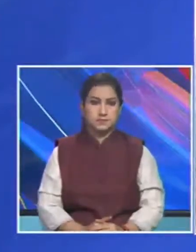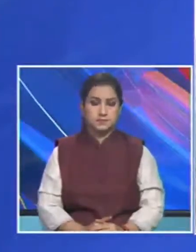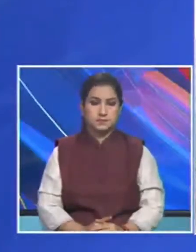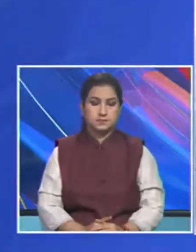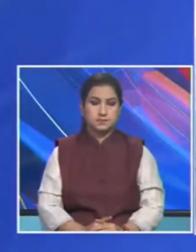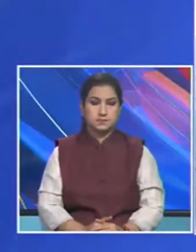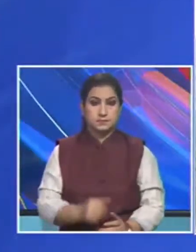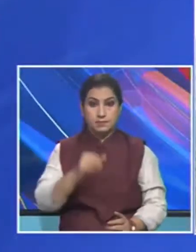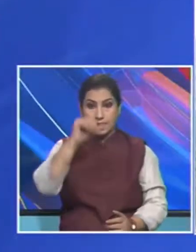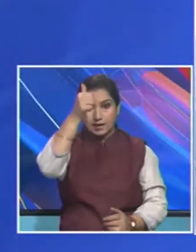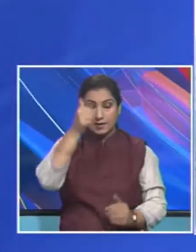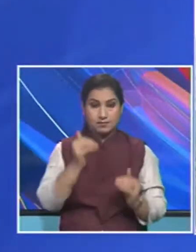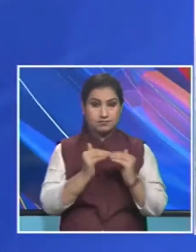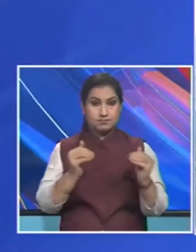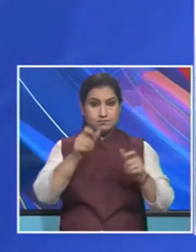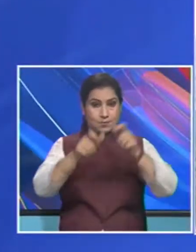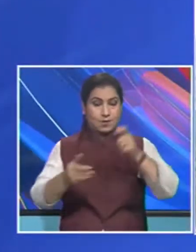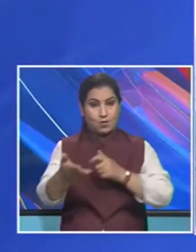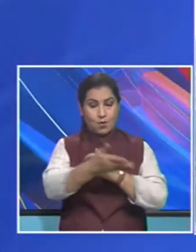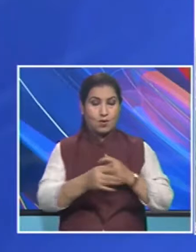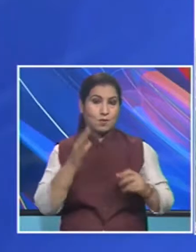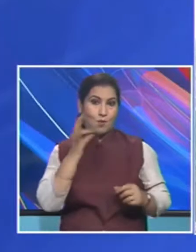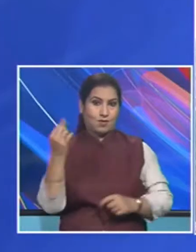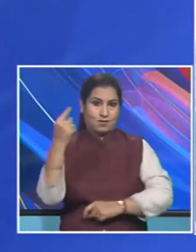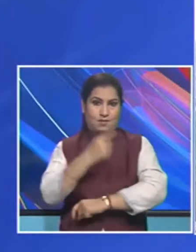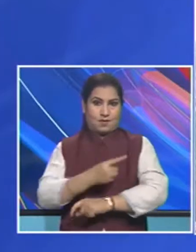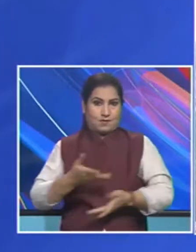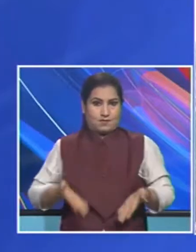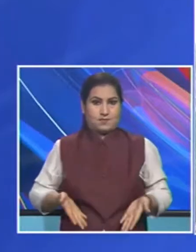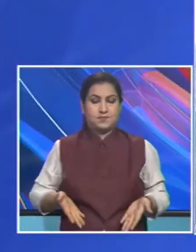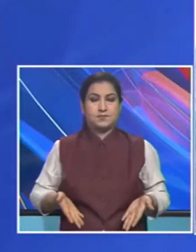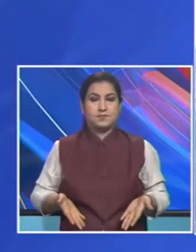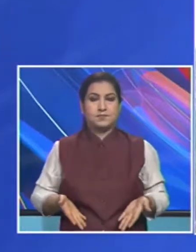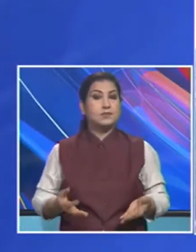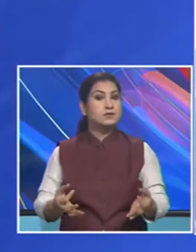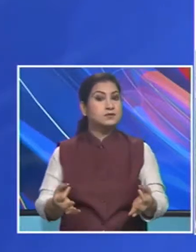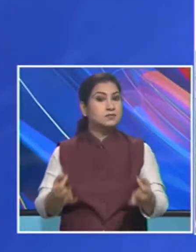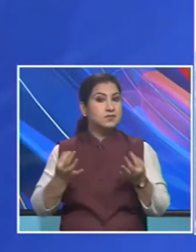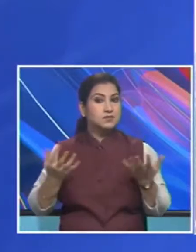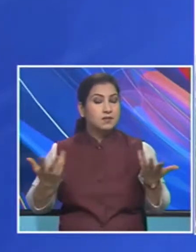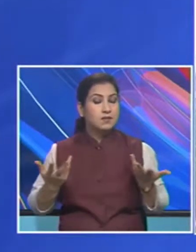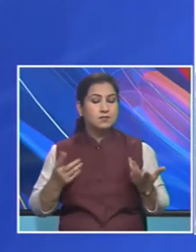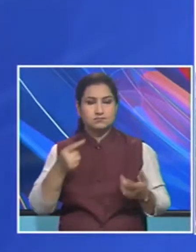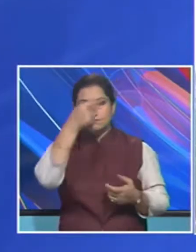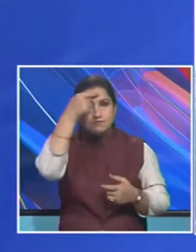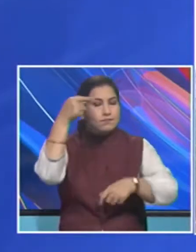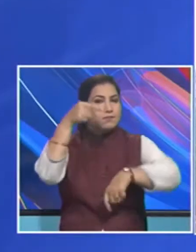भारत के लोकतंत्र का एक महत्वपूर्ण दिन, खास मौका।